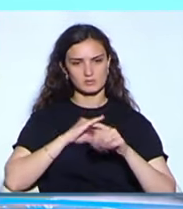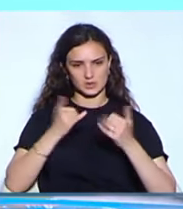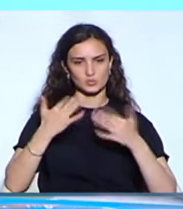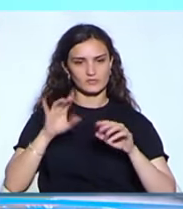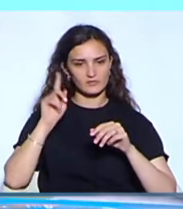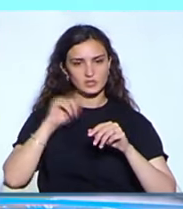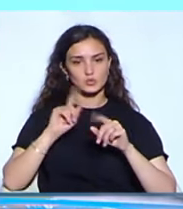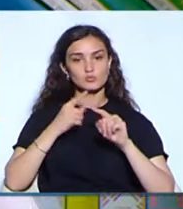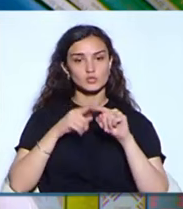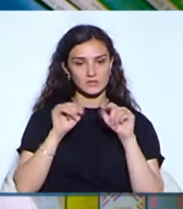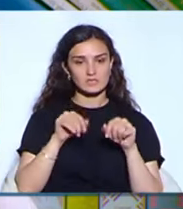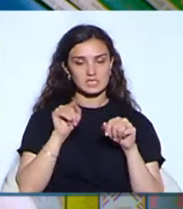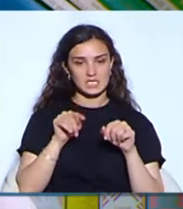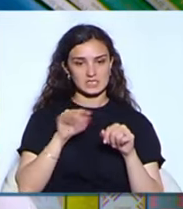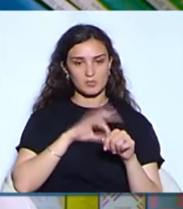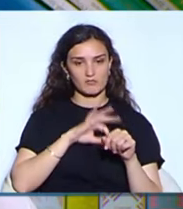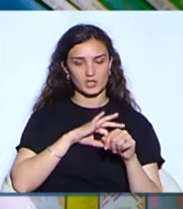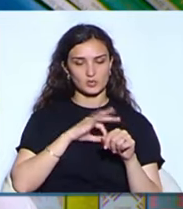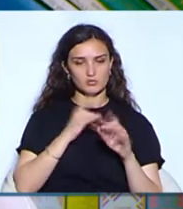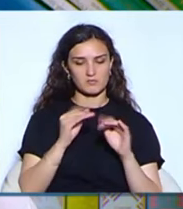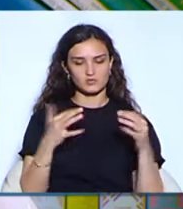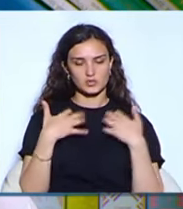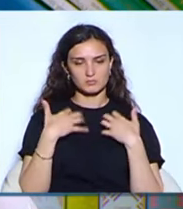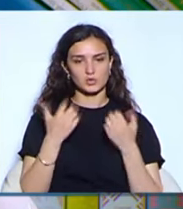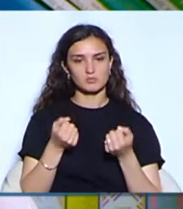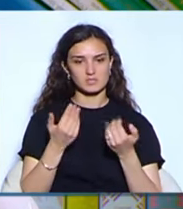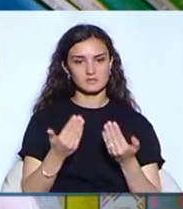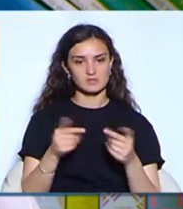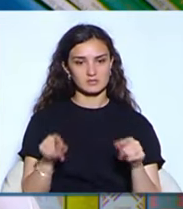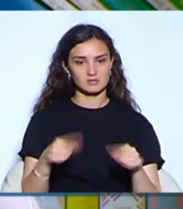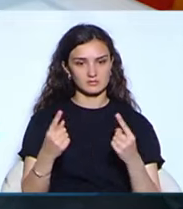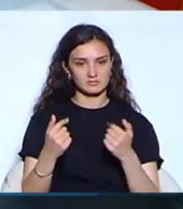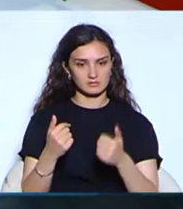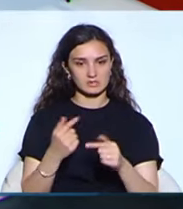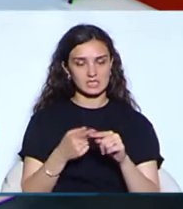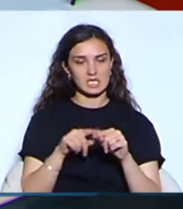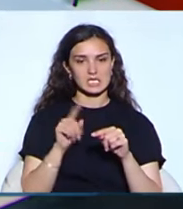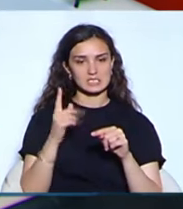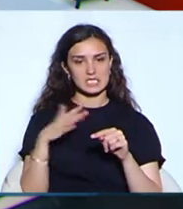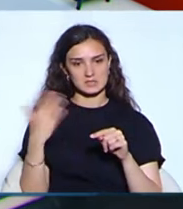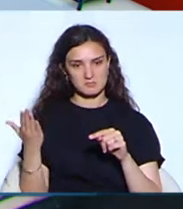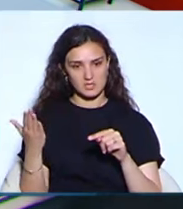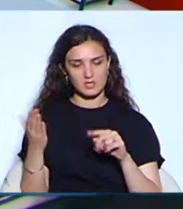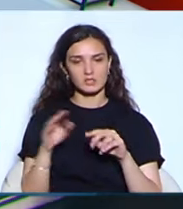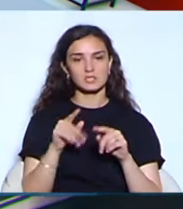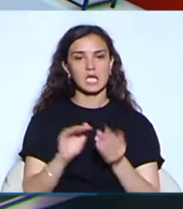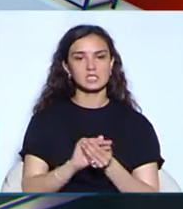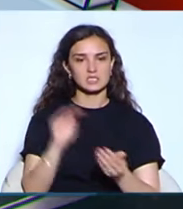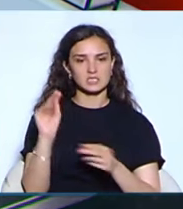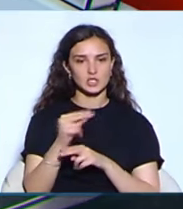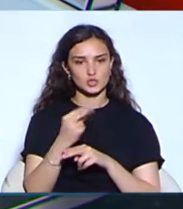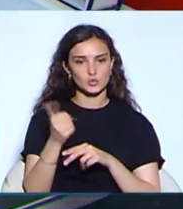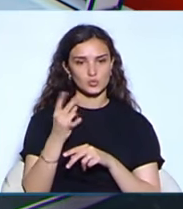უკვე ვიცით, რომ შეგვიძლია ეს ინსტრუმენტი გამოვიყენოთ ბავშვის ჯანმრთელობის ასიკეთოთ, ეს ერთი მხარეა და აღზრდაში როგორ